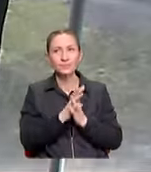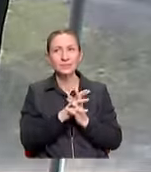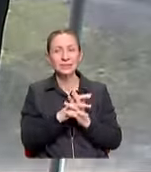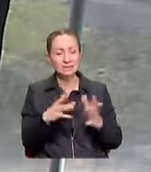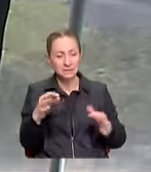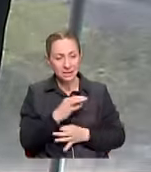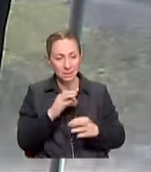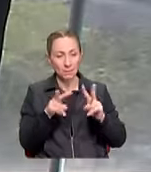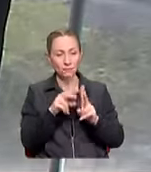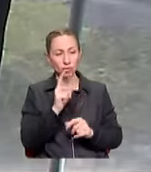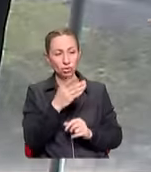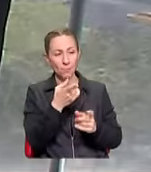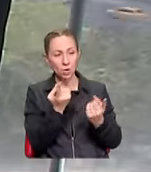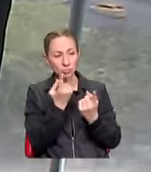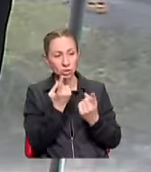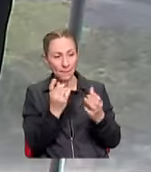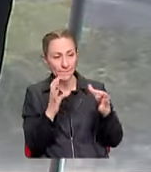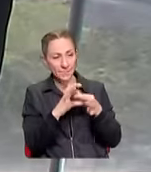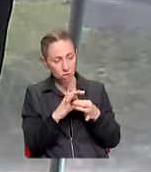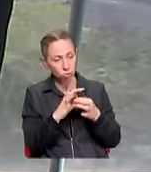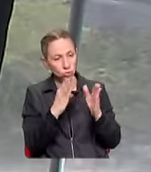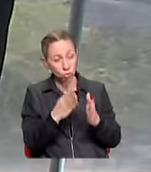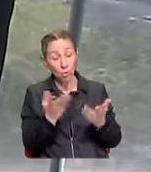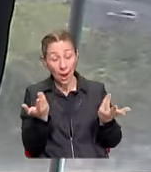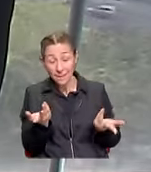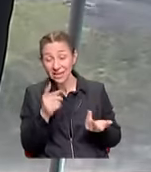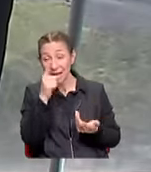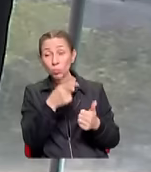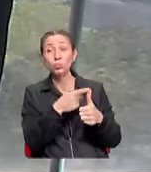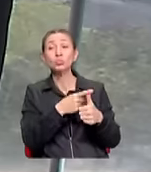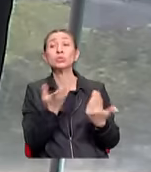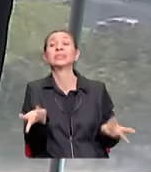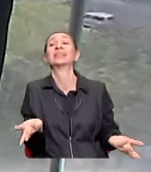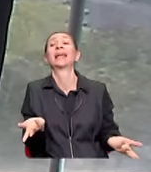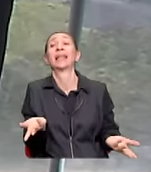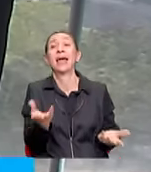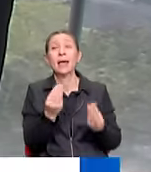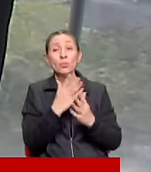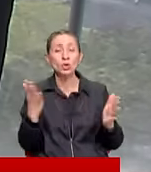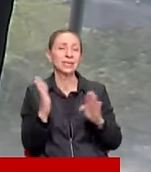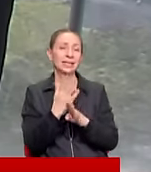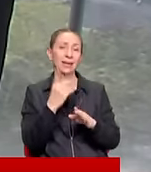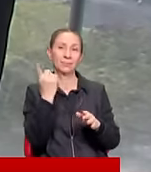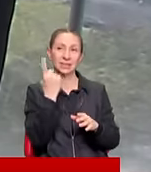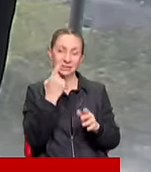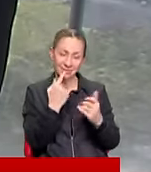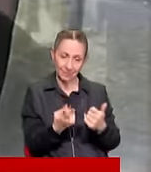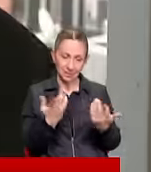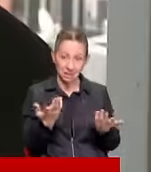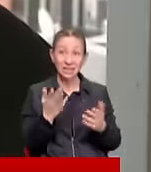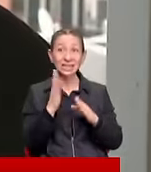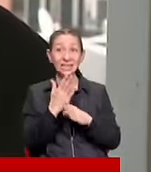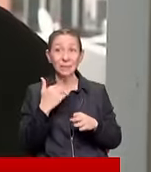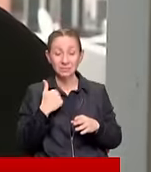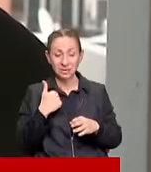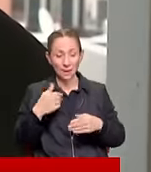Sayın Mevlüt Hocam böyle bir şeye bağlamış durumu ama tek bu değil tabii ki. Ama en büyük nedenlerden birisi sayabiliriz. Çünkü